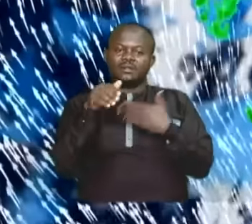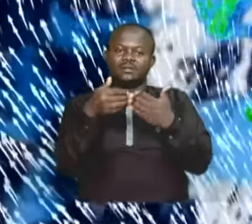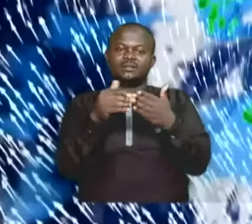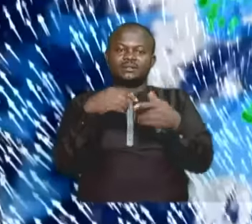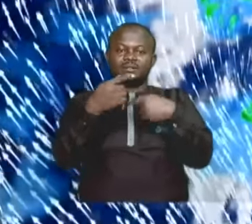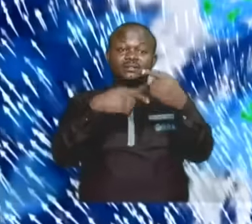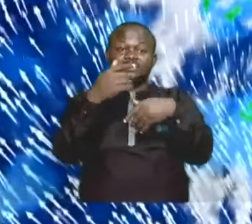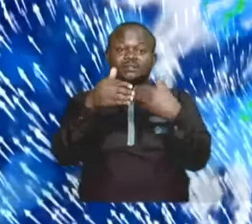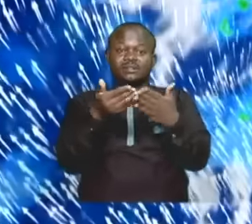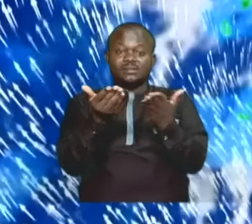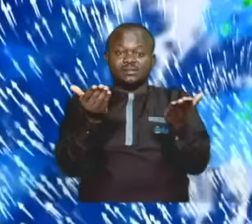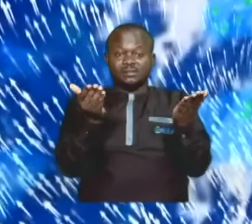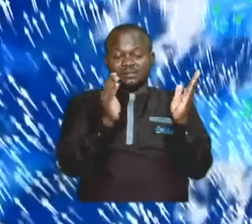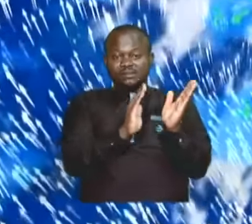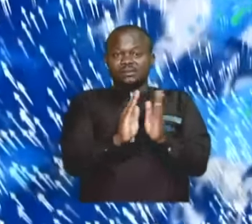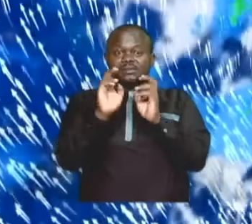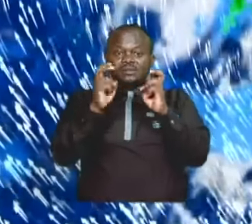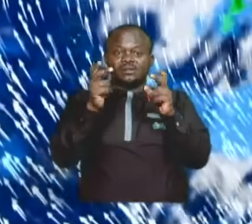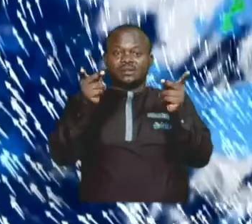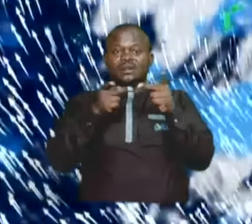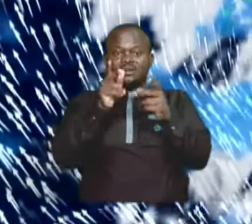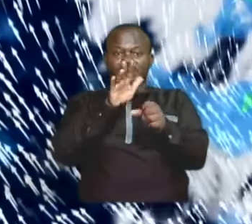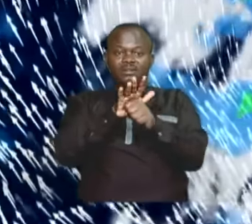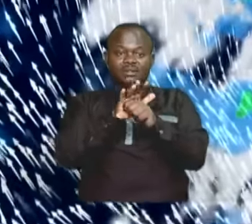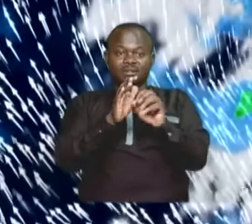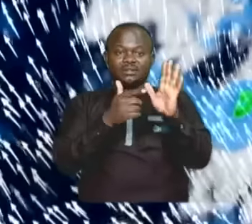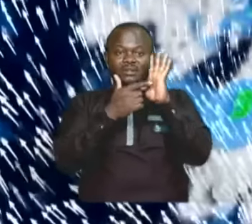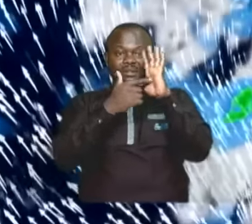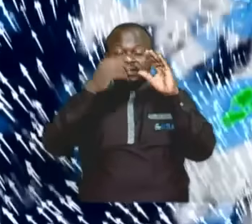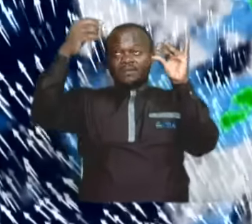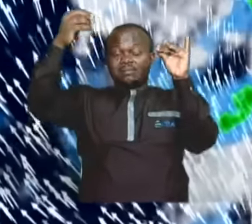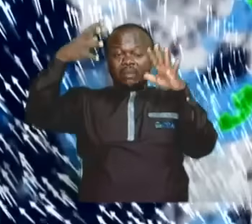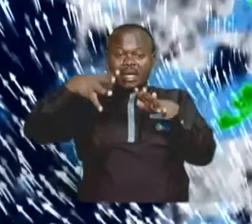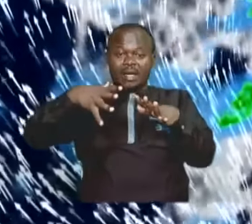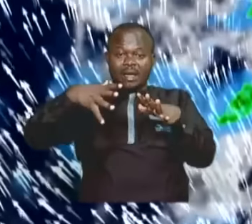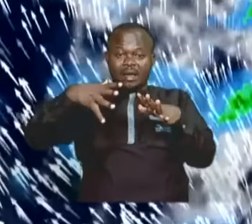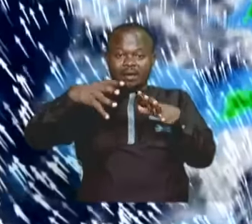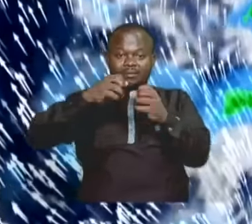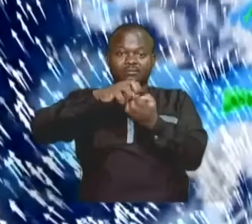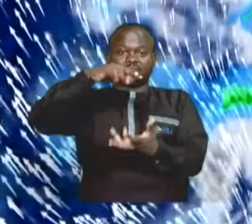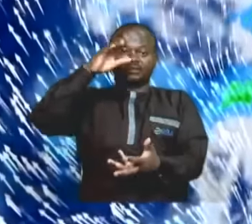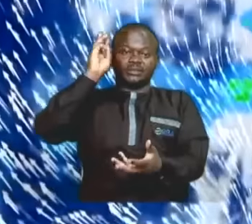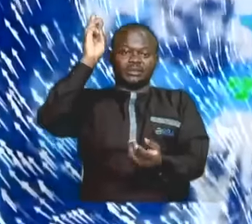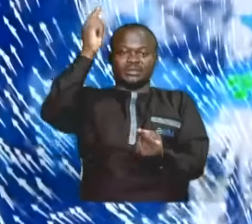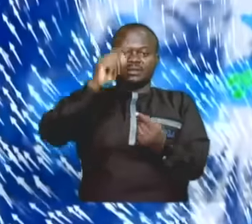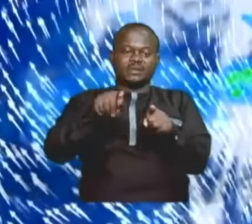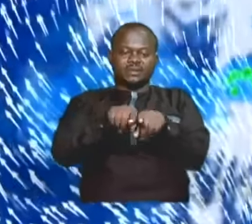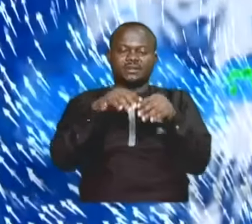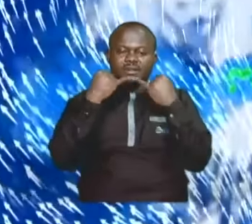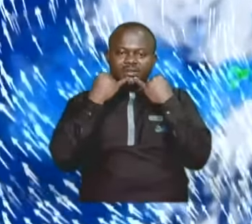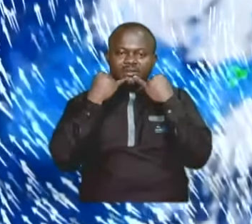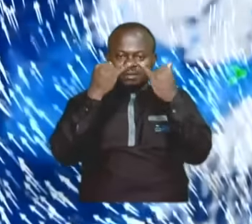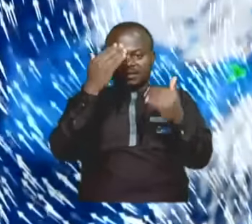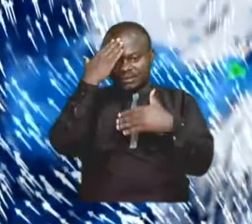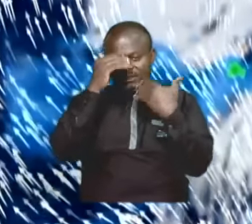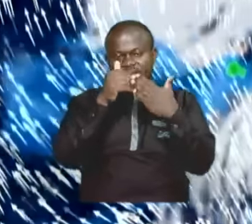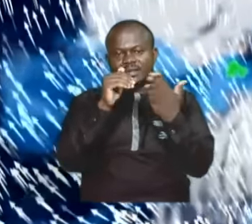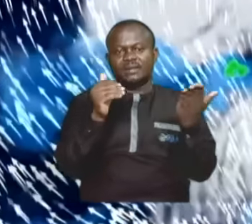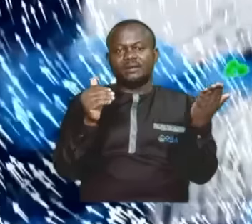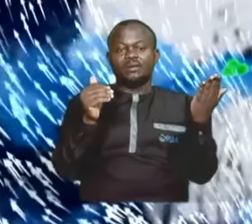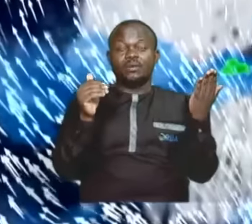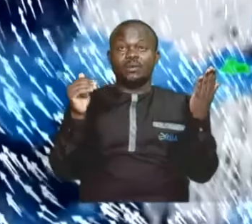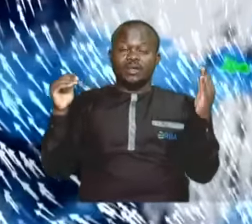turakomeza guteganya yuko ahenshi mu gihugu hazarangwa n'izuba, ibicu bizagabanuka nk'uko twabibabwiye bitewe n'uko isangano